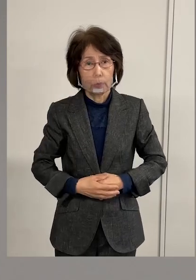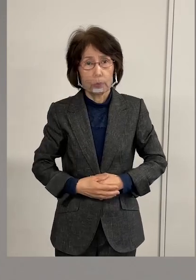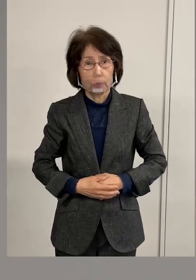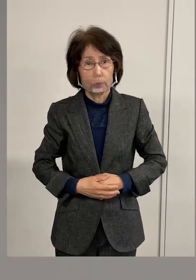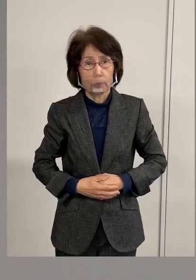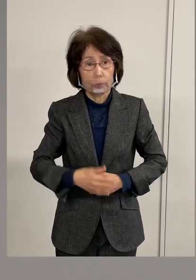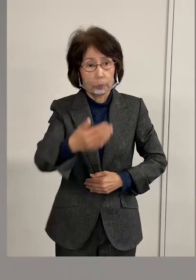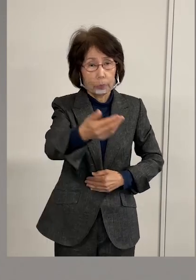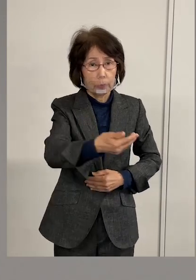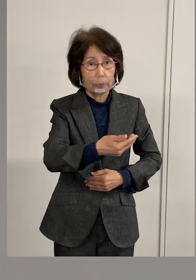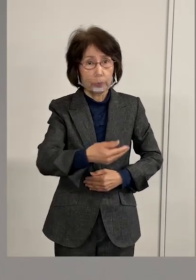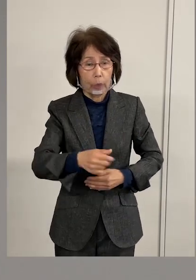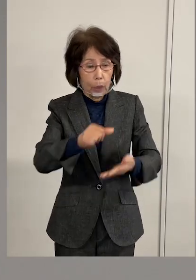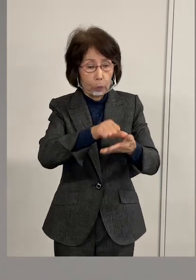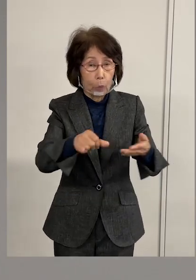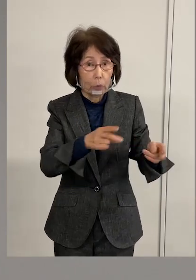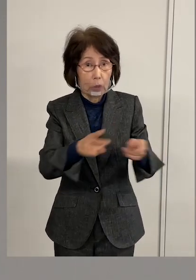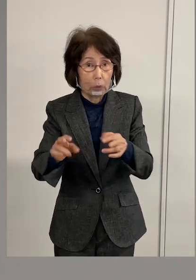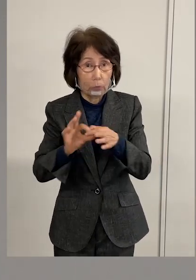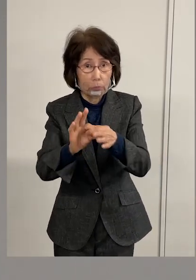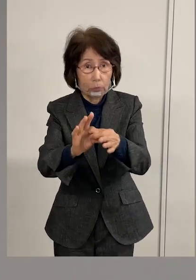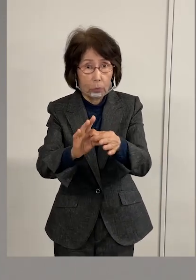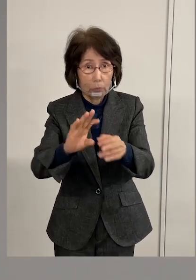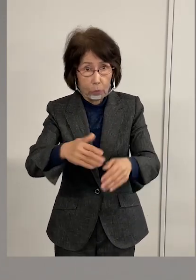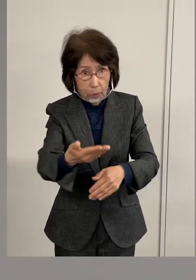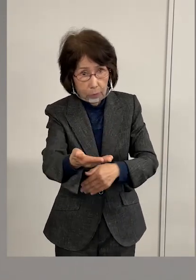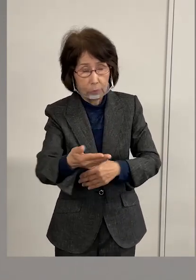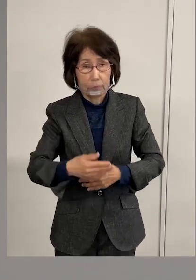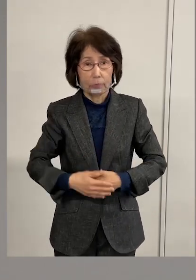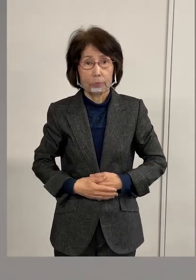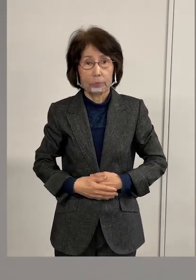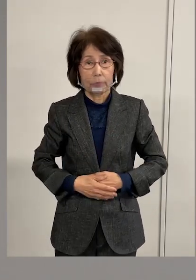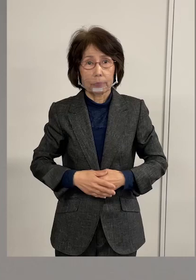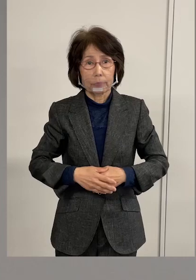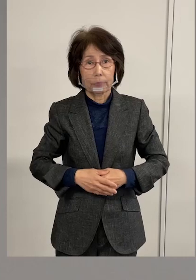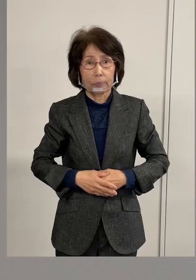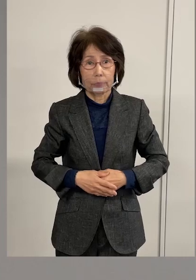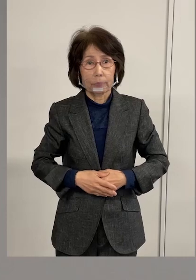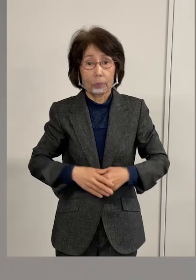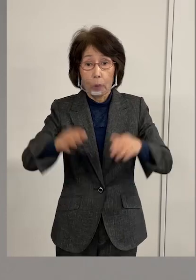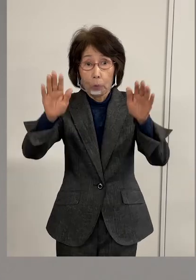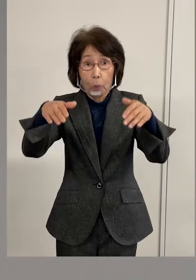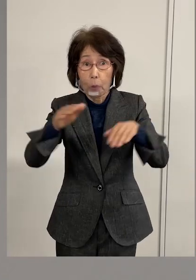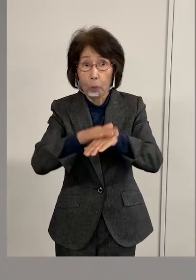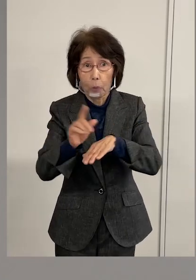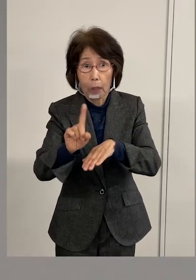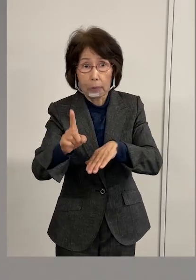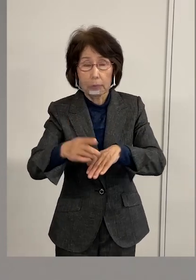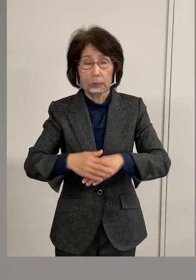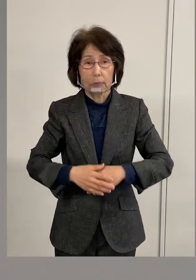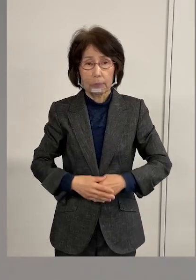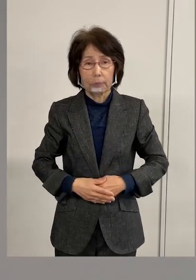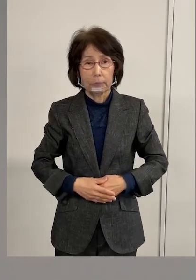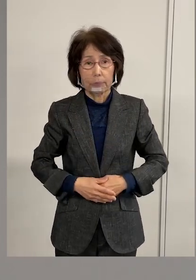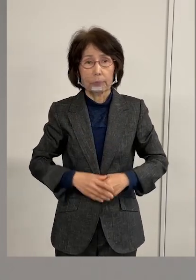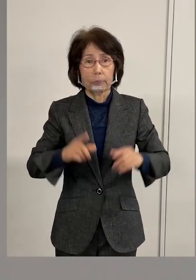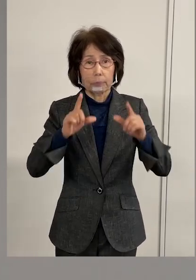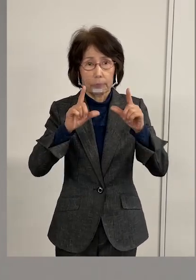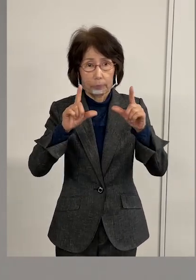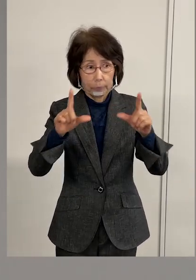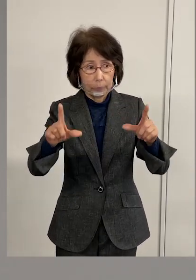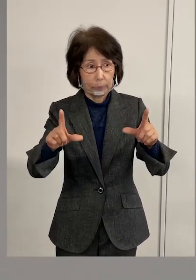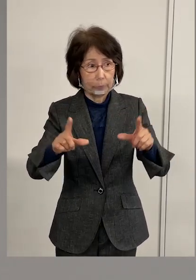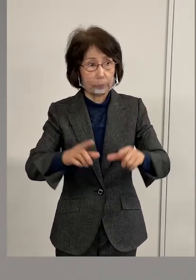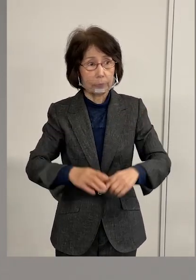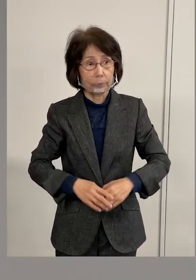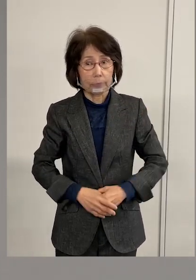それでもやっぱりこの登録制度というのは継続していくという感じなんですか。 そう 呼びかけはどういうふうにしていくことか。はい、 今日は